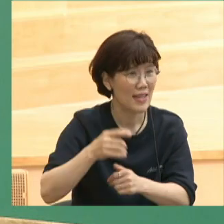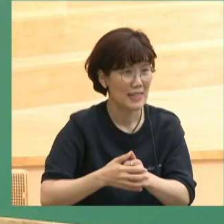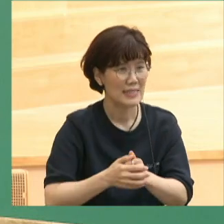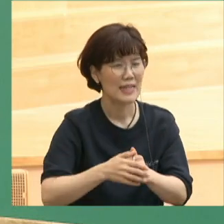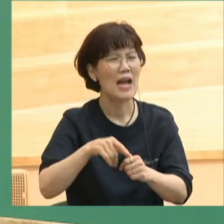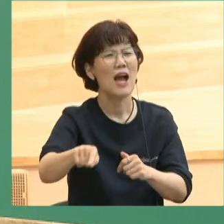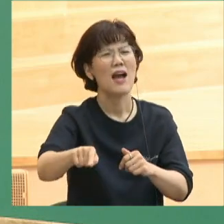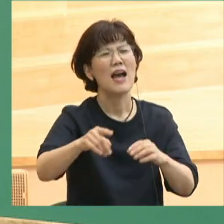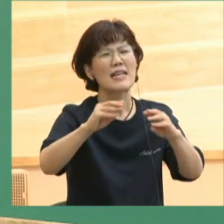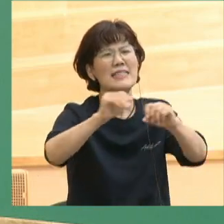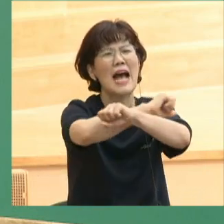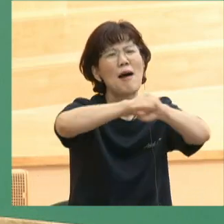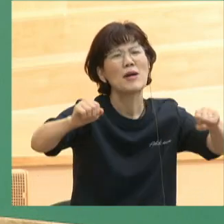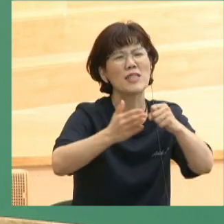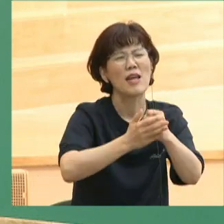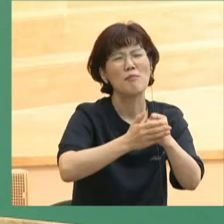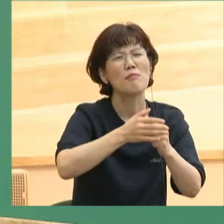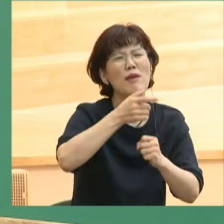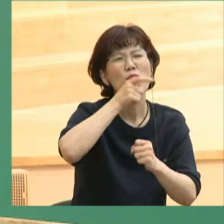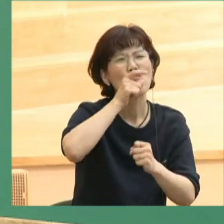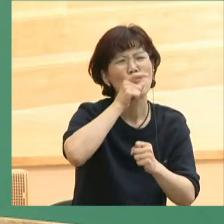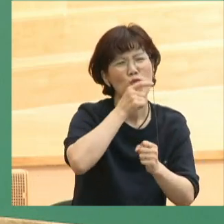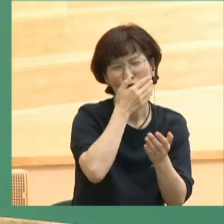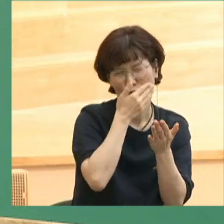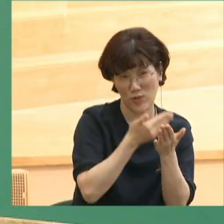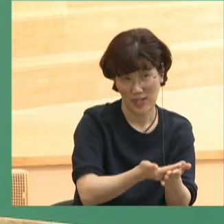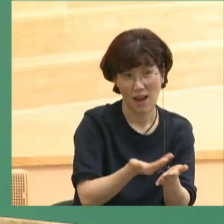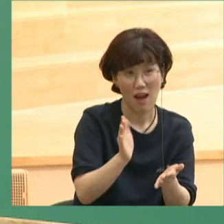사막이라서 물이 귀한데 비가 거의 안 온다는 거예요.